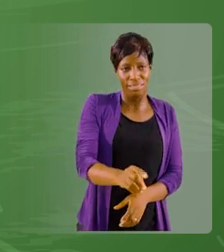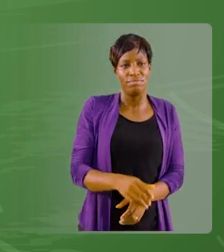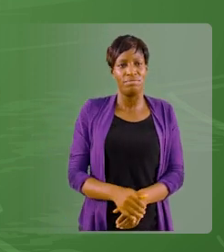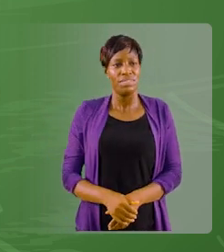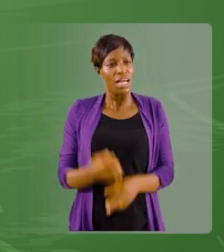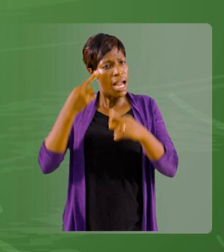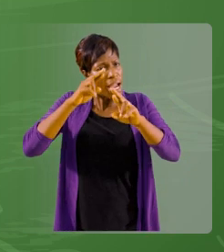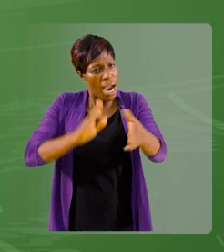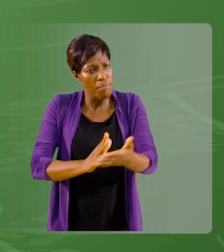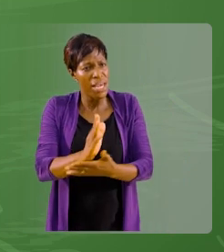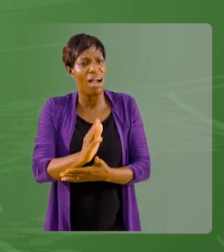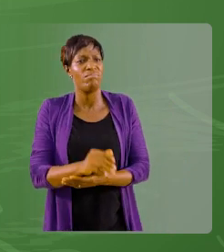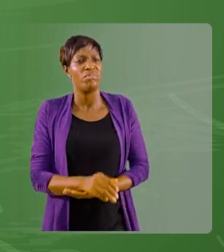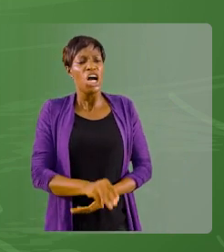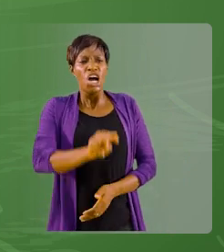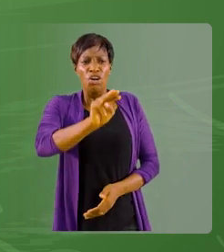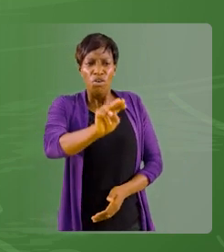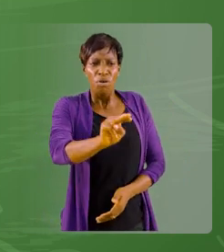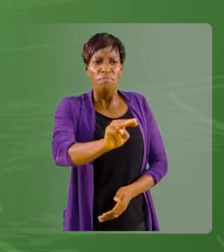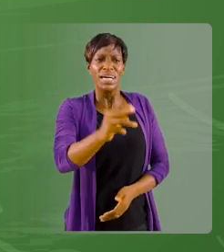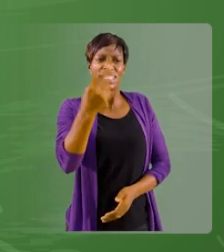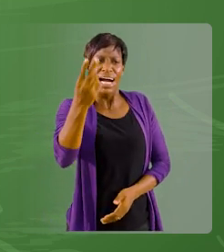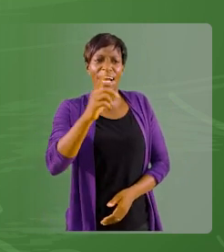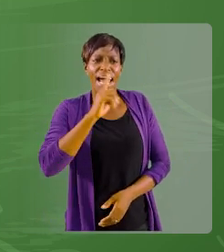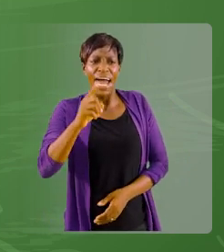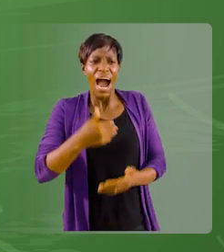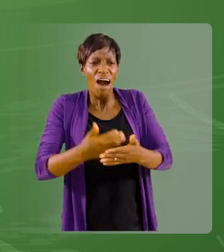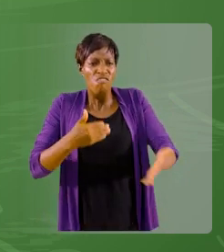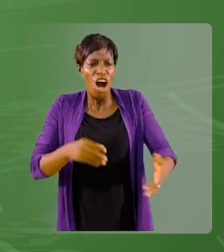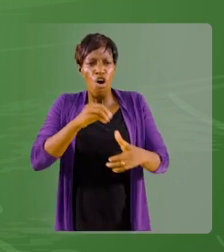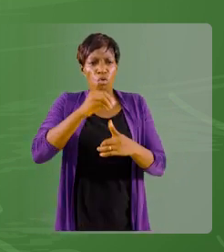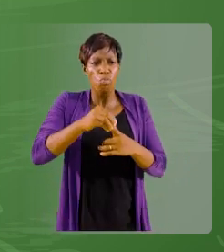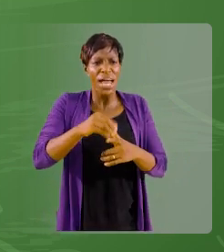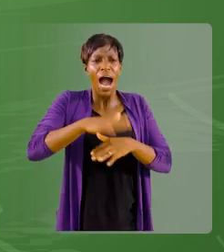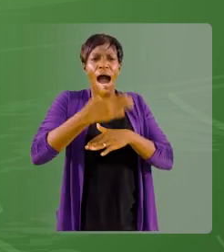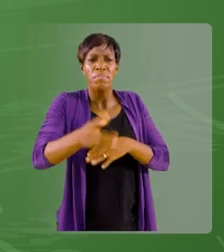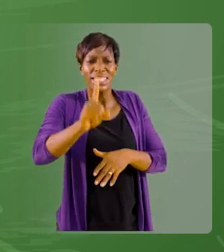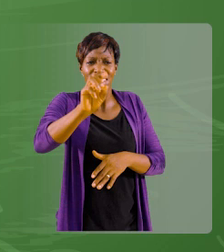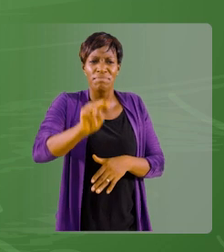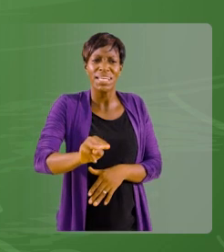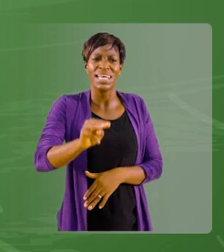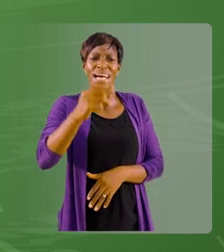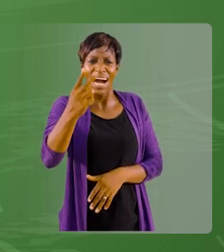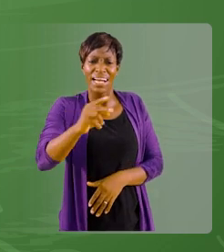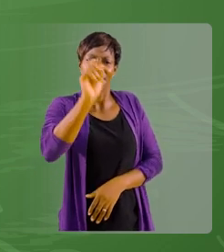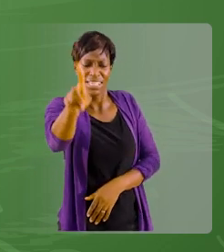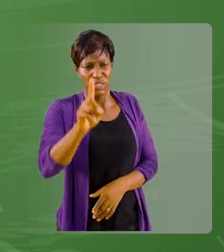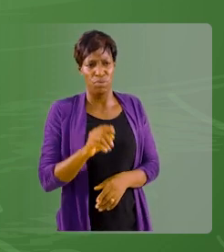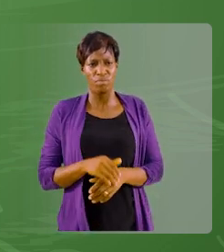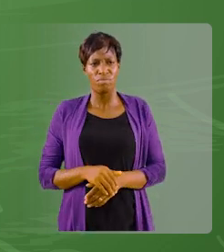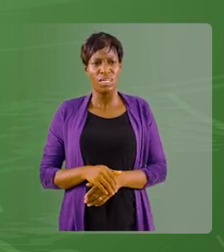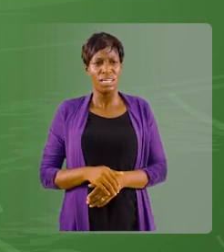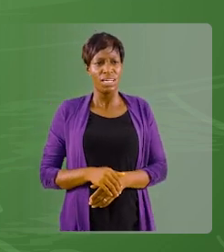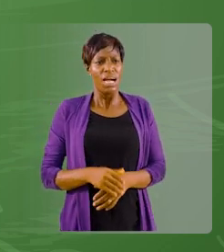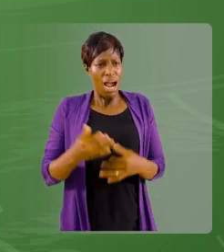bien, le mètre carré est avant ou bien après le décimètre carré? Bien, le mètre carré